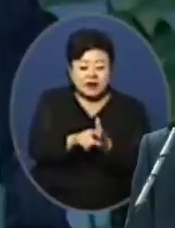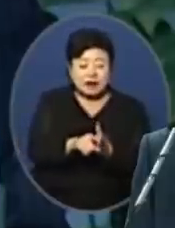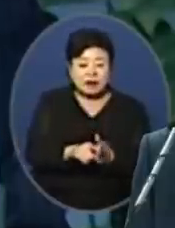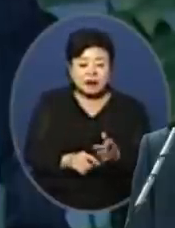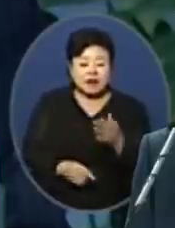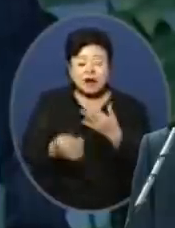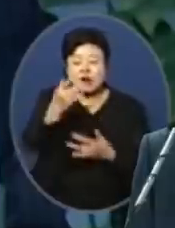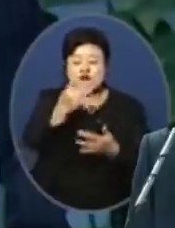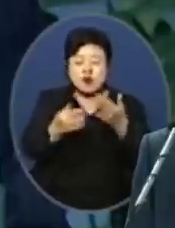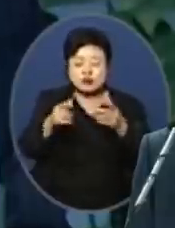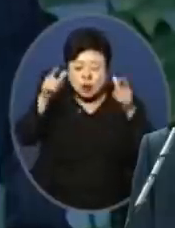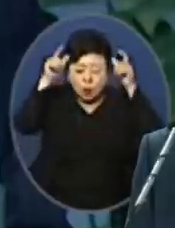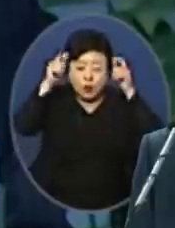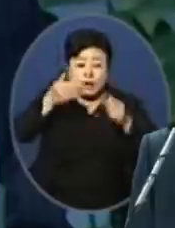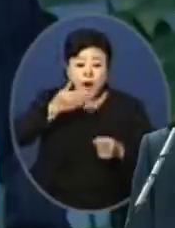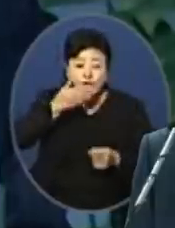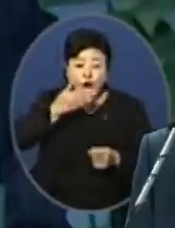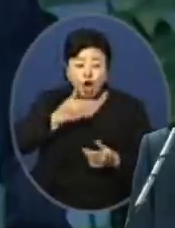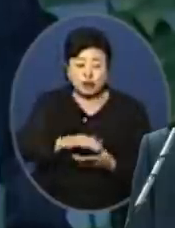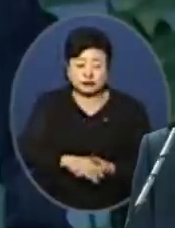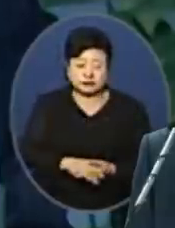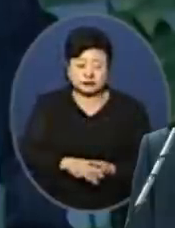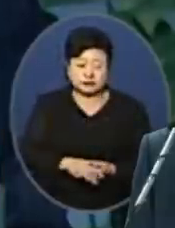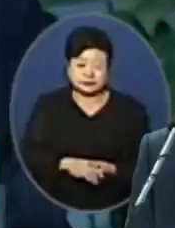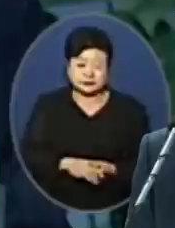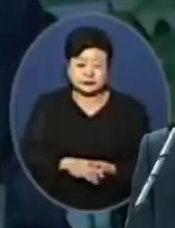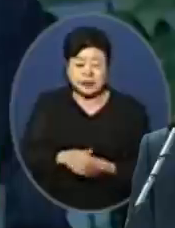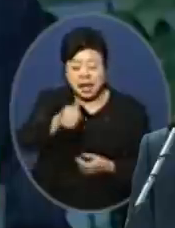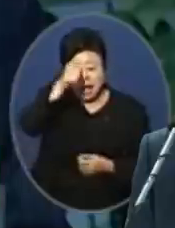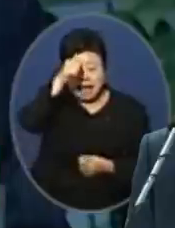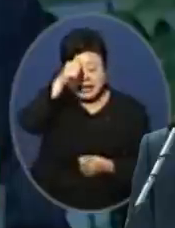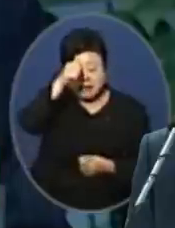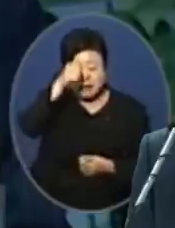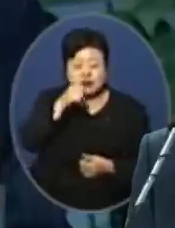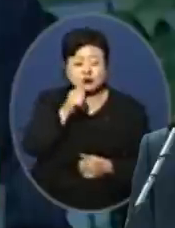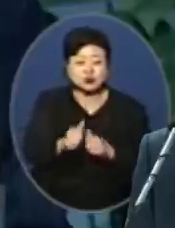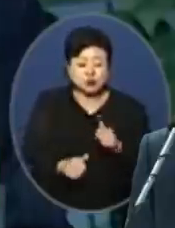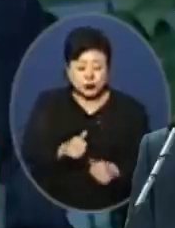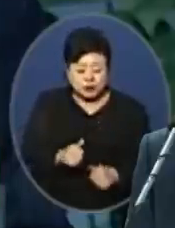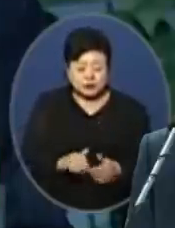구워서 고기를 먹으라고 했지만 우리 아담의 후손들은